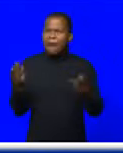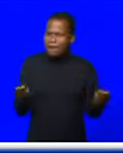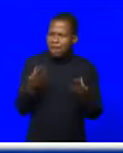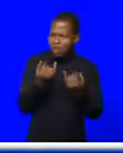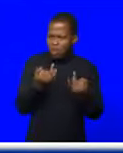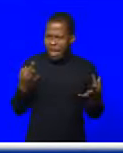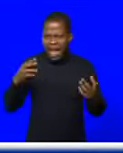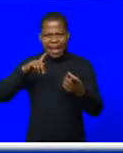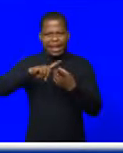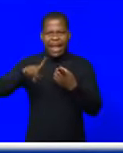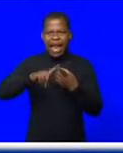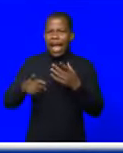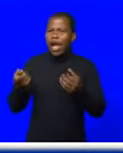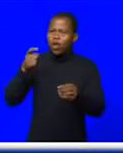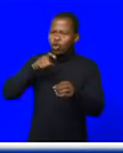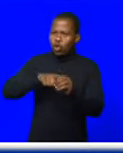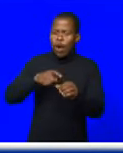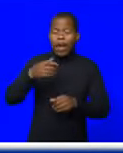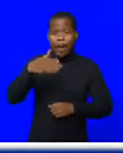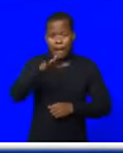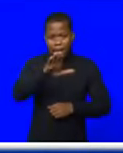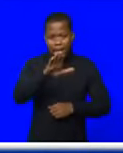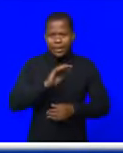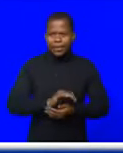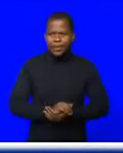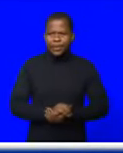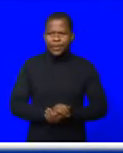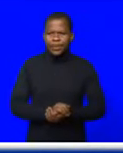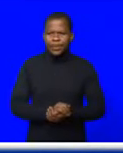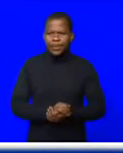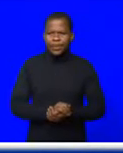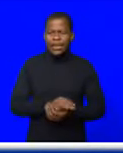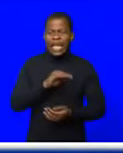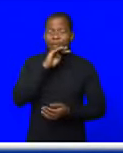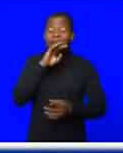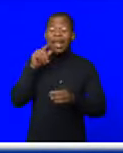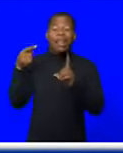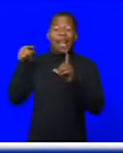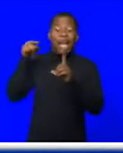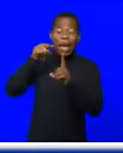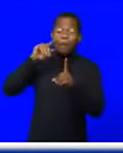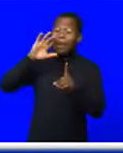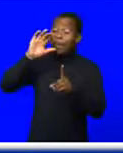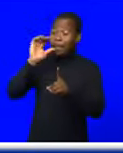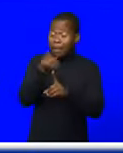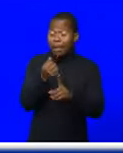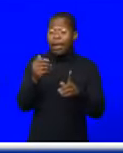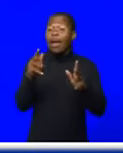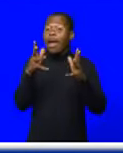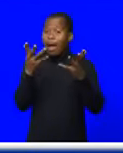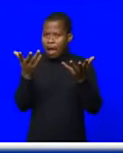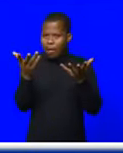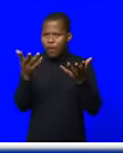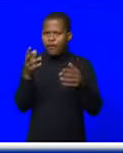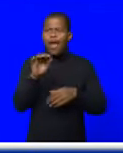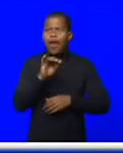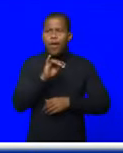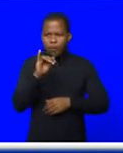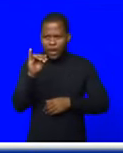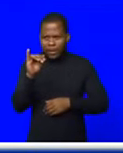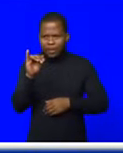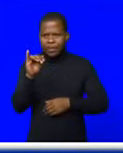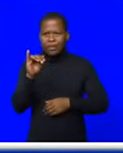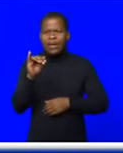ngu-2035. Lokho ke sithethe staku khona kuku lungisa kuzothi sifike khona ngekuthi